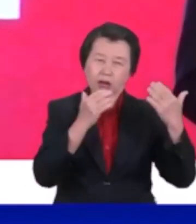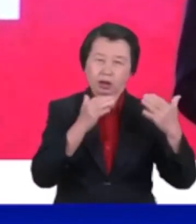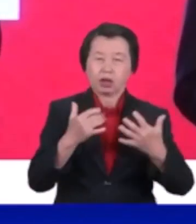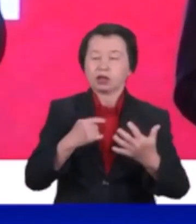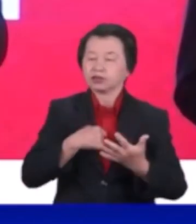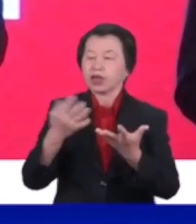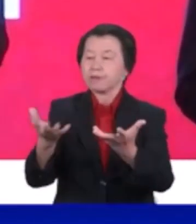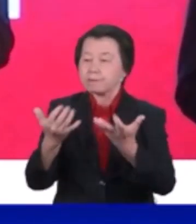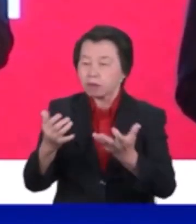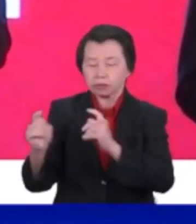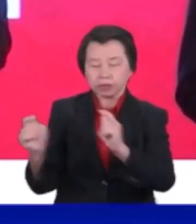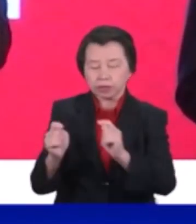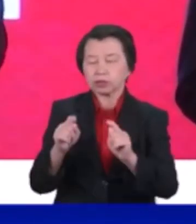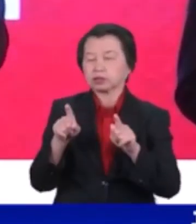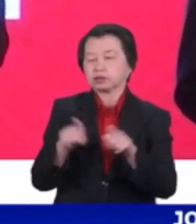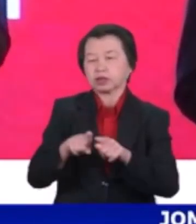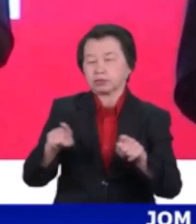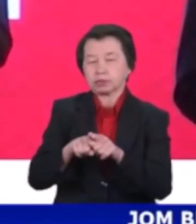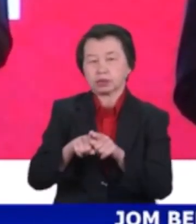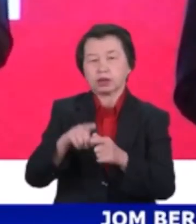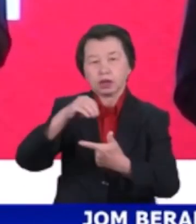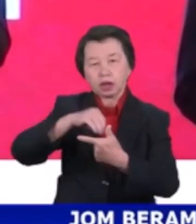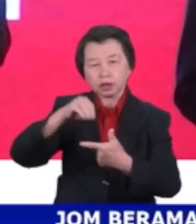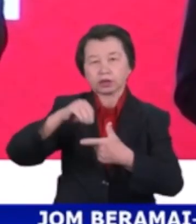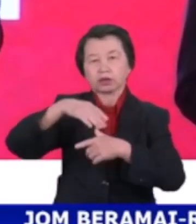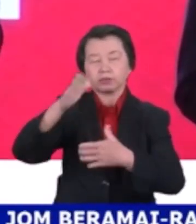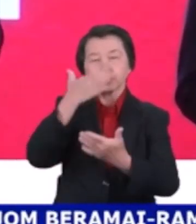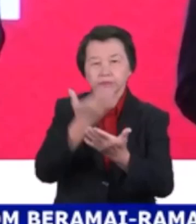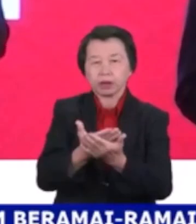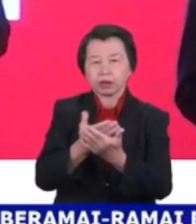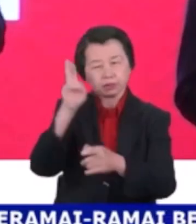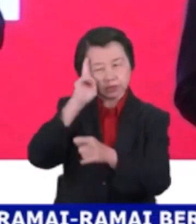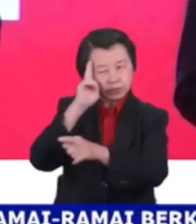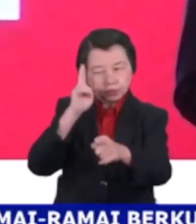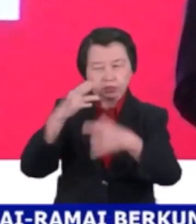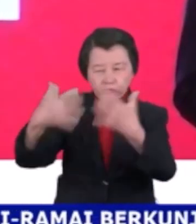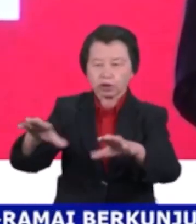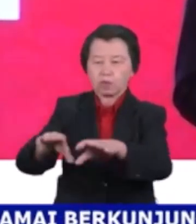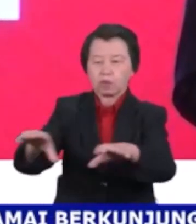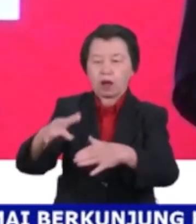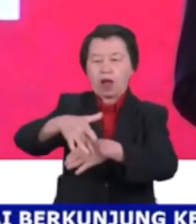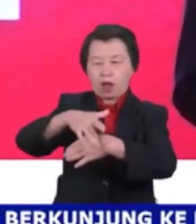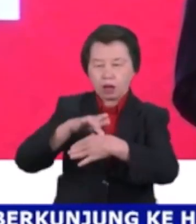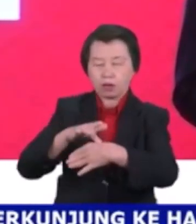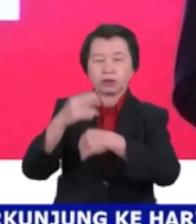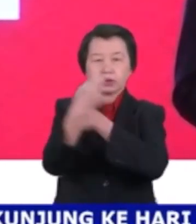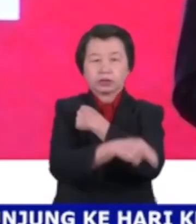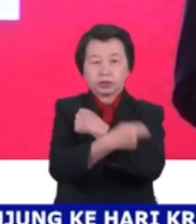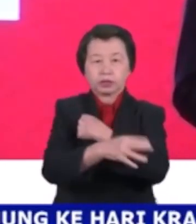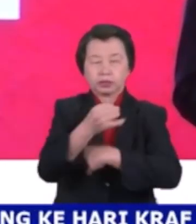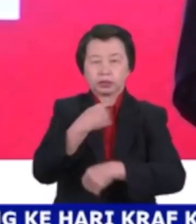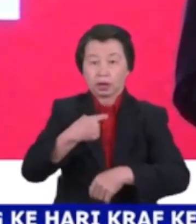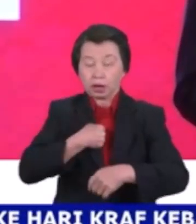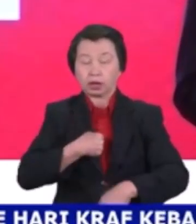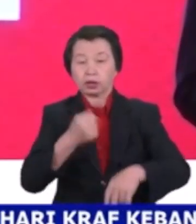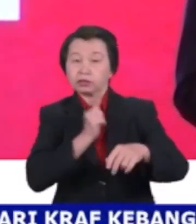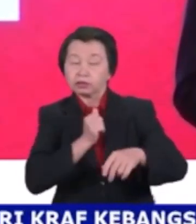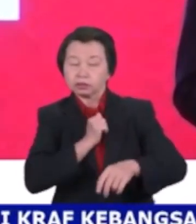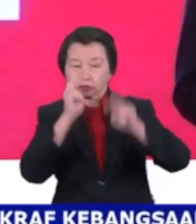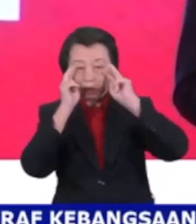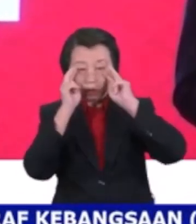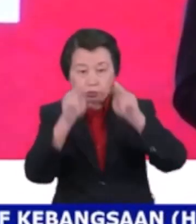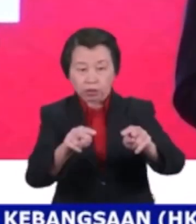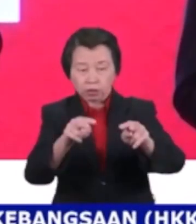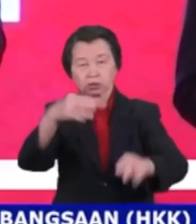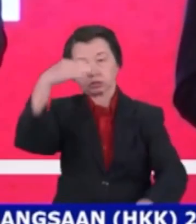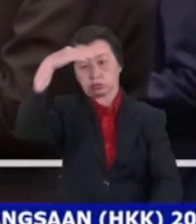tindakan yang sama atau lebih baik seperti lakukan Yang saya saksikan sendiri